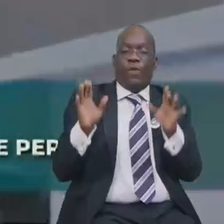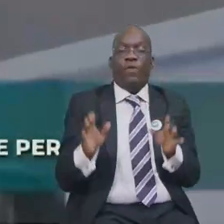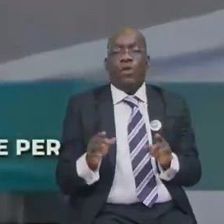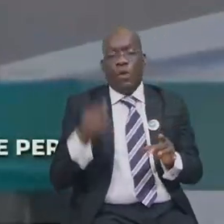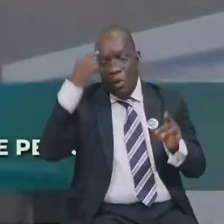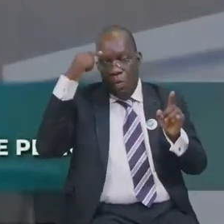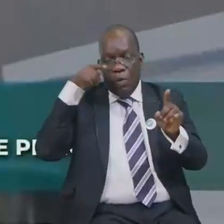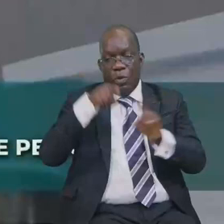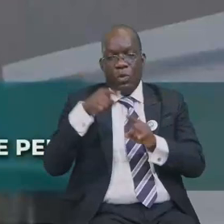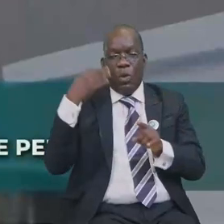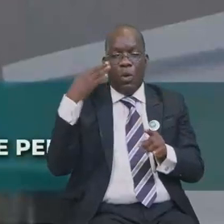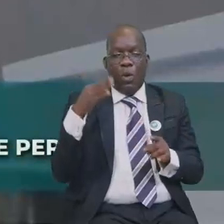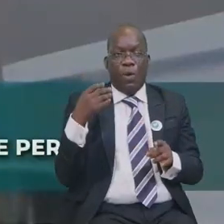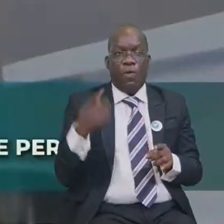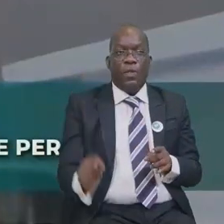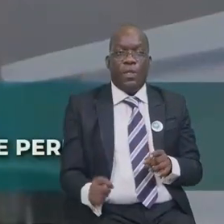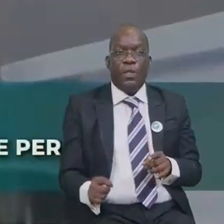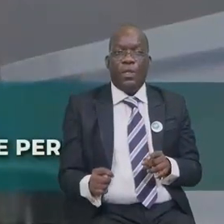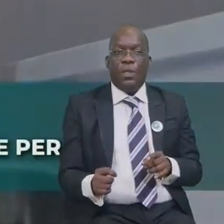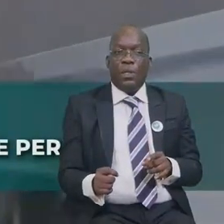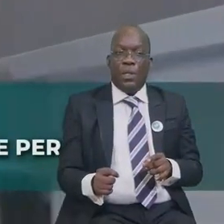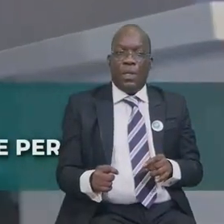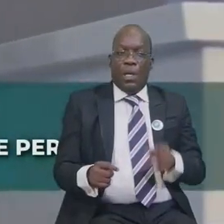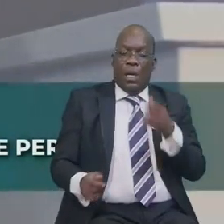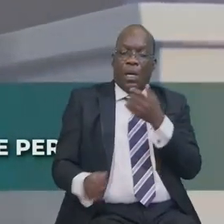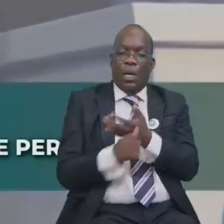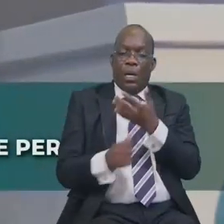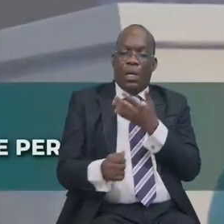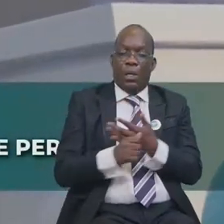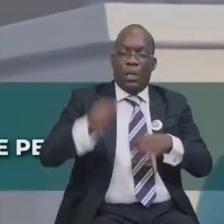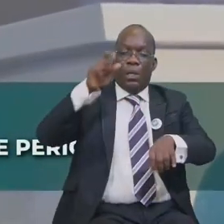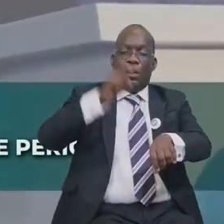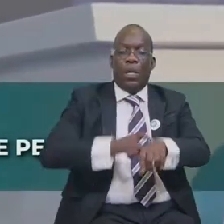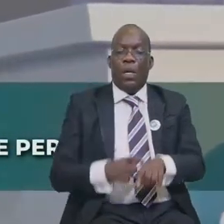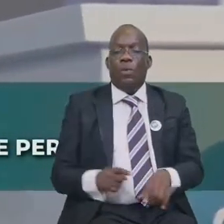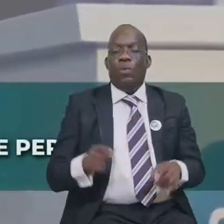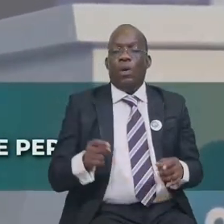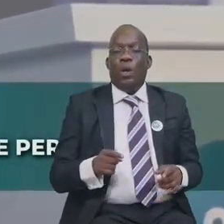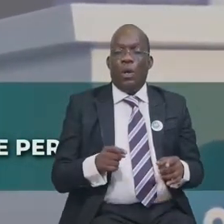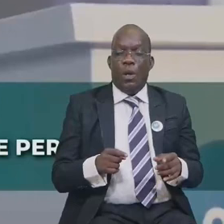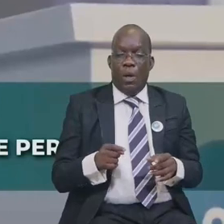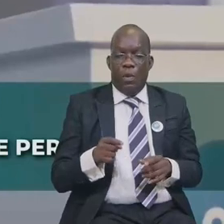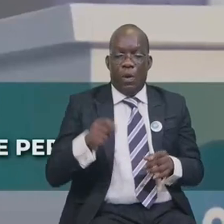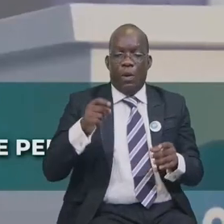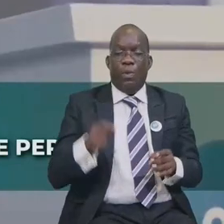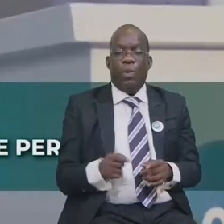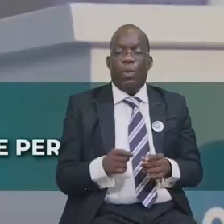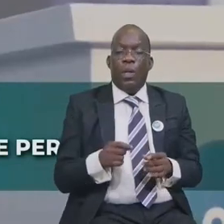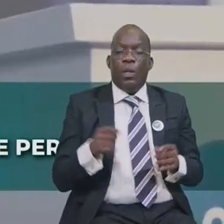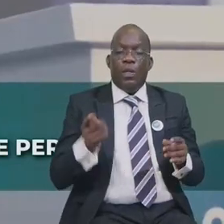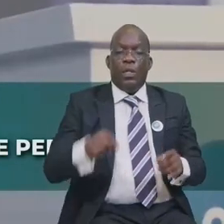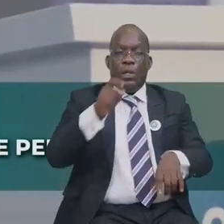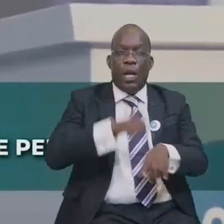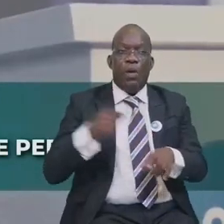période fatale de la fin des temps. La période dans laquelle nous vivons, dans laquelle nous